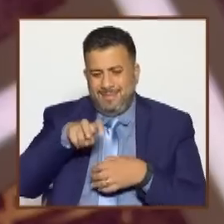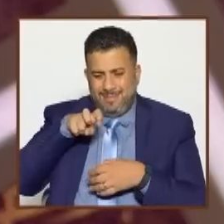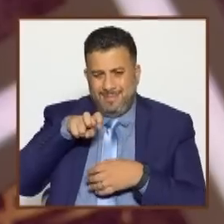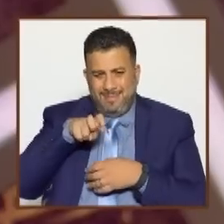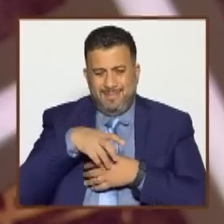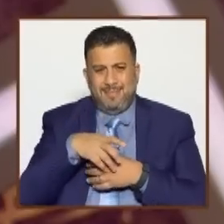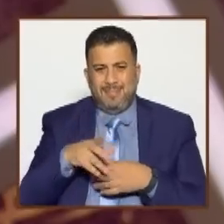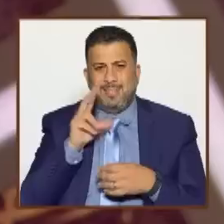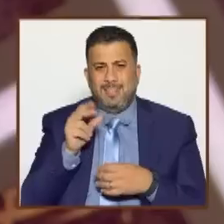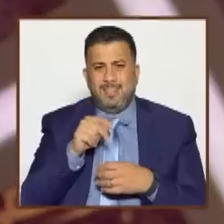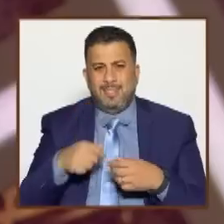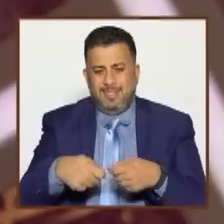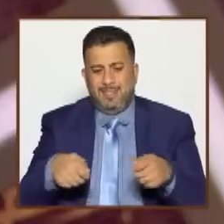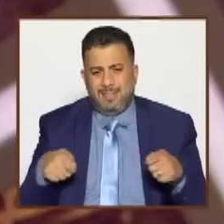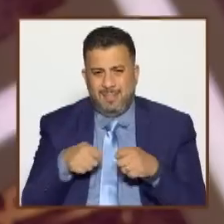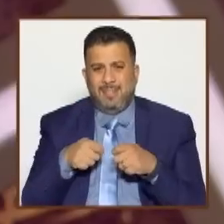أشبه بالحزام،